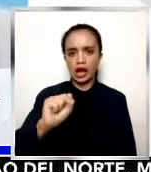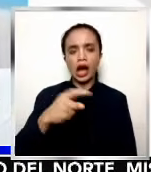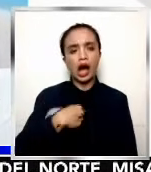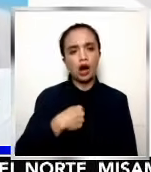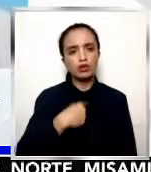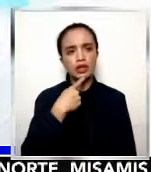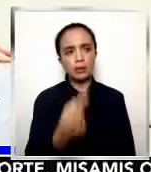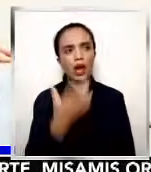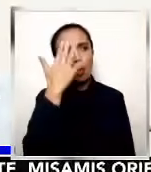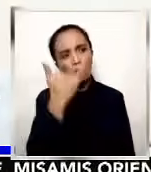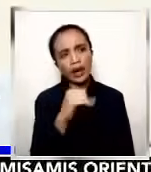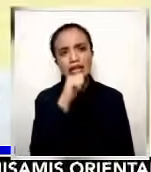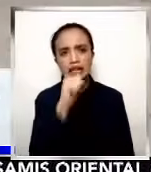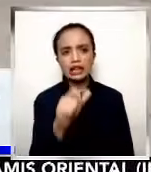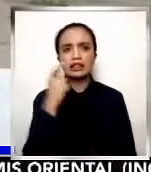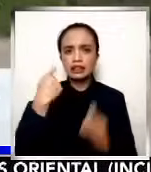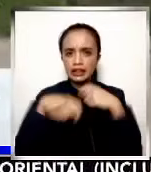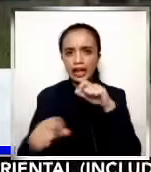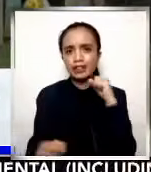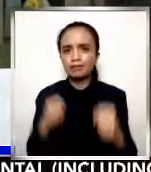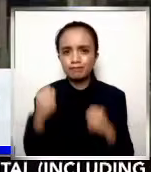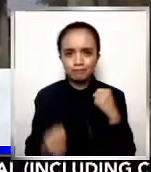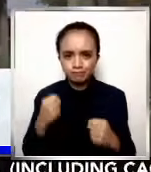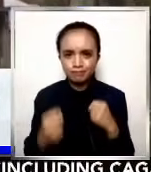yung track and field?